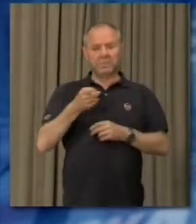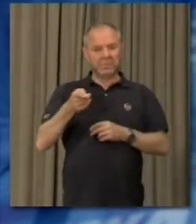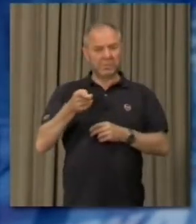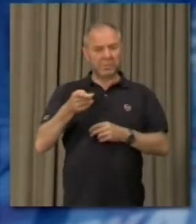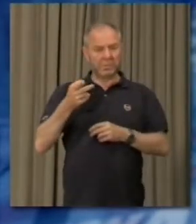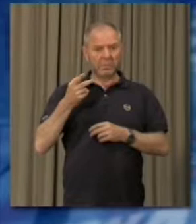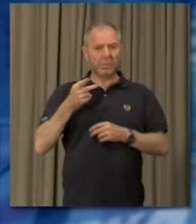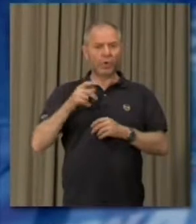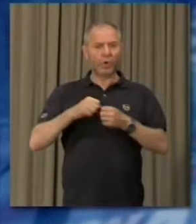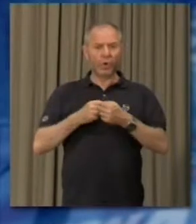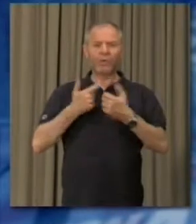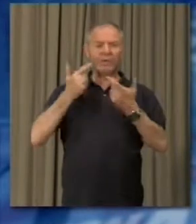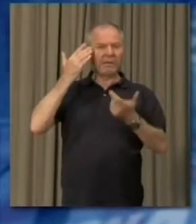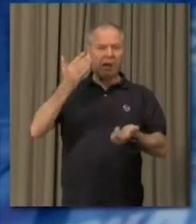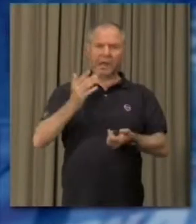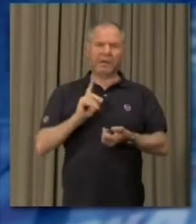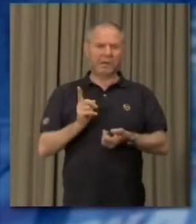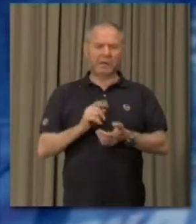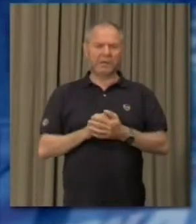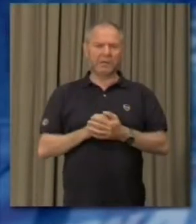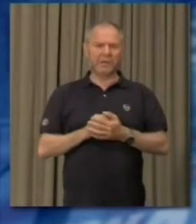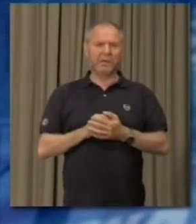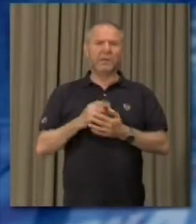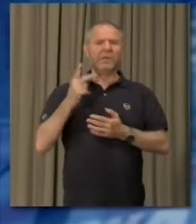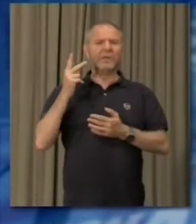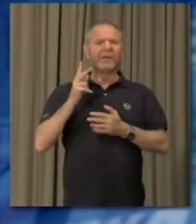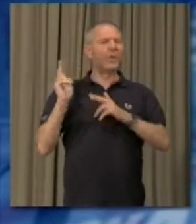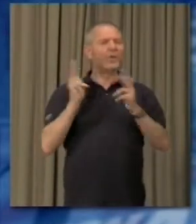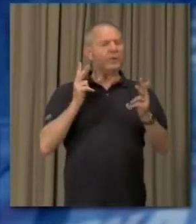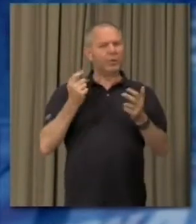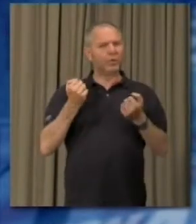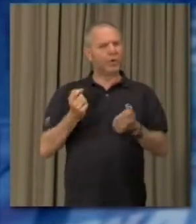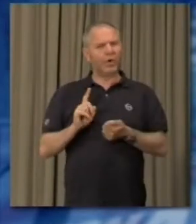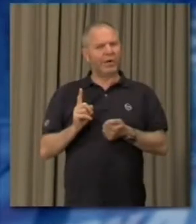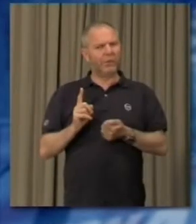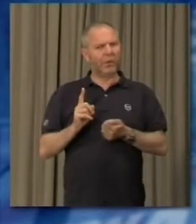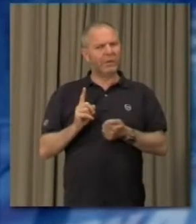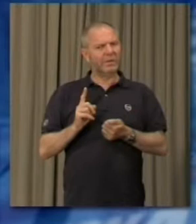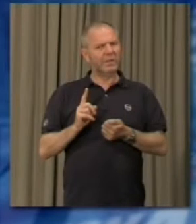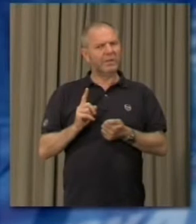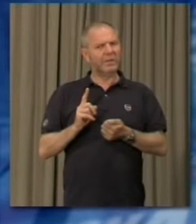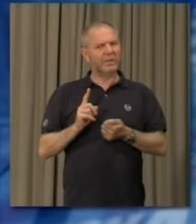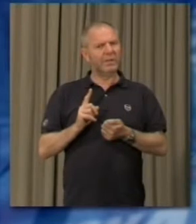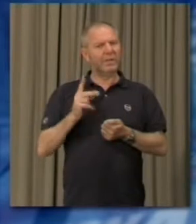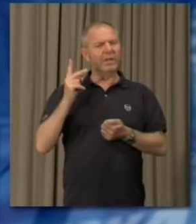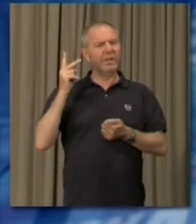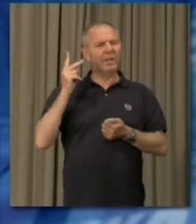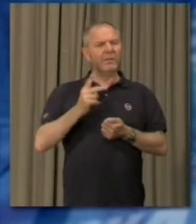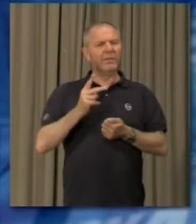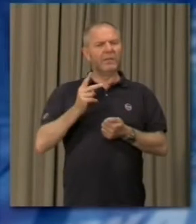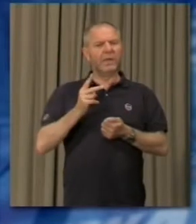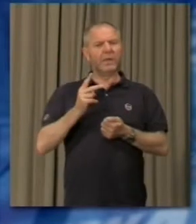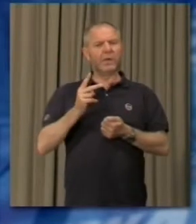le raffiche che hanno provocato diffusi danni e blackout, non si tratta di un vento particolarmente impetuoso. La stazione di rilevamento